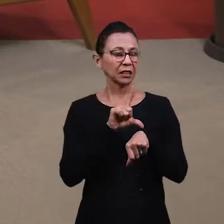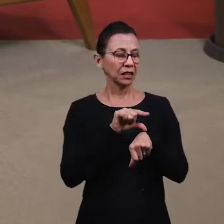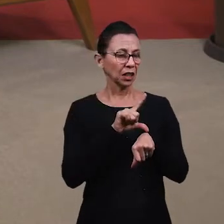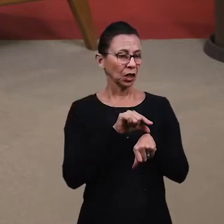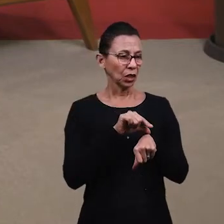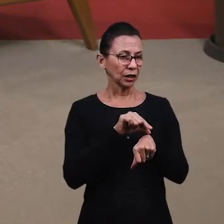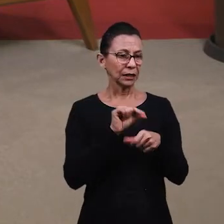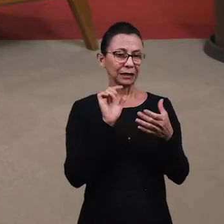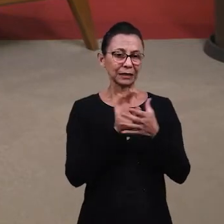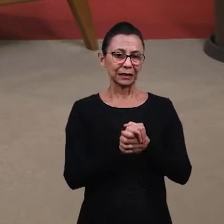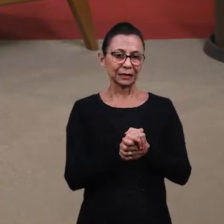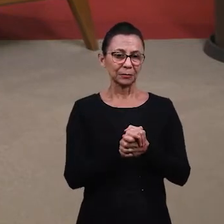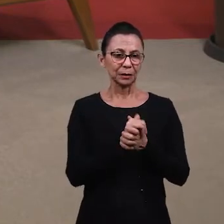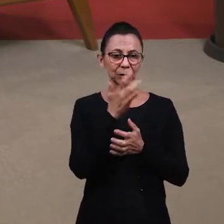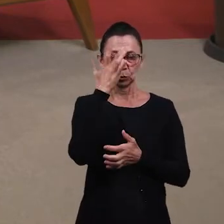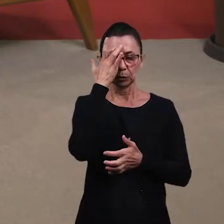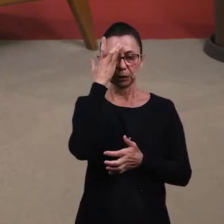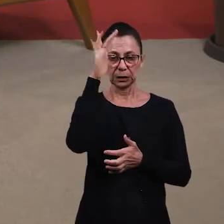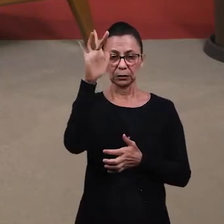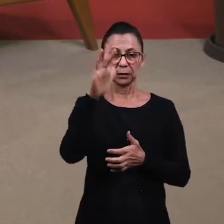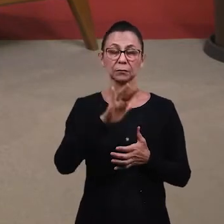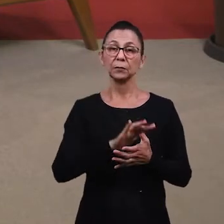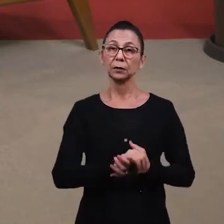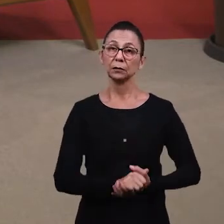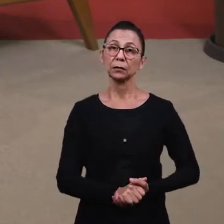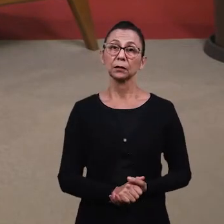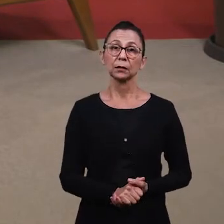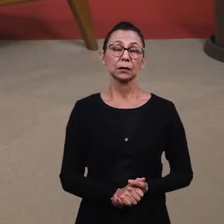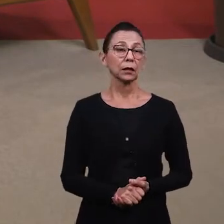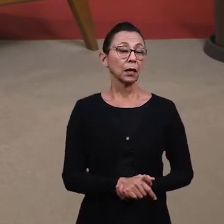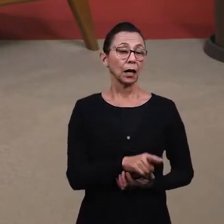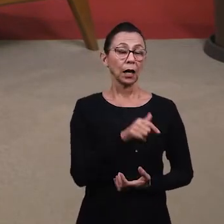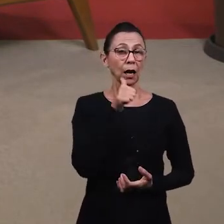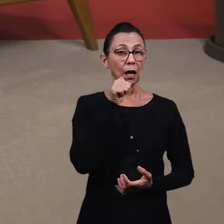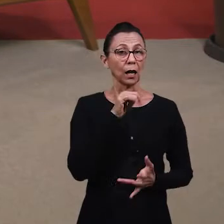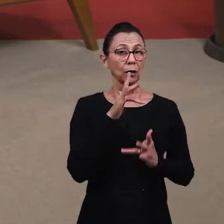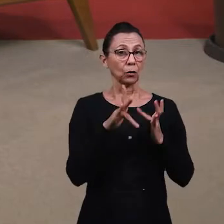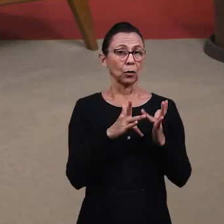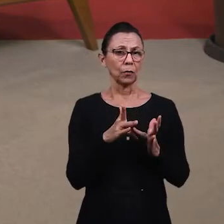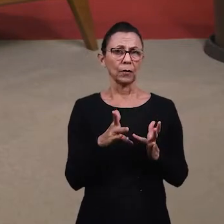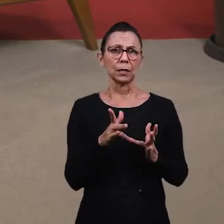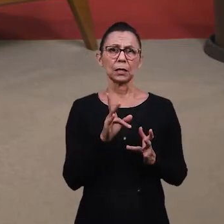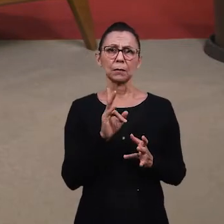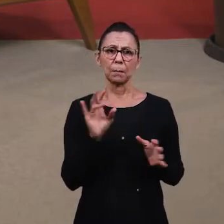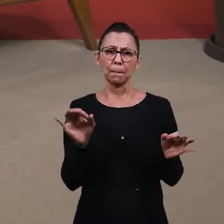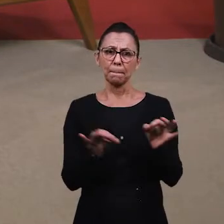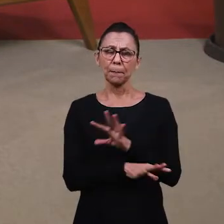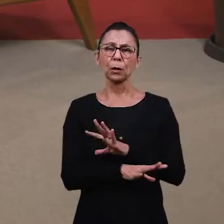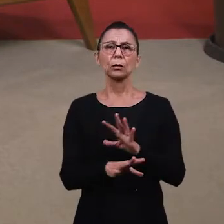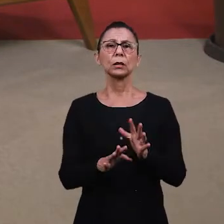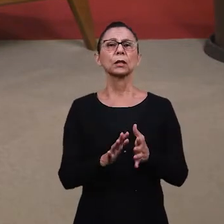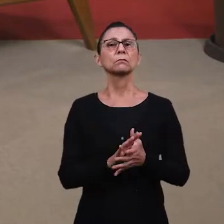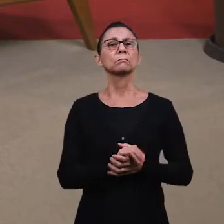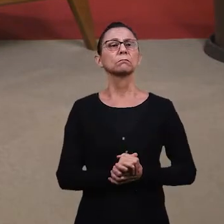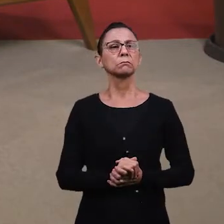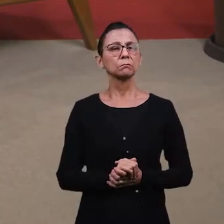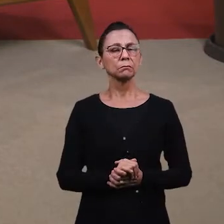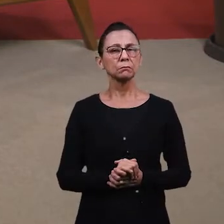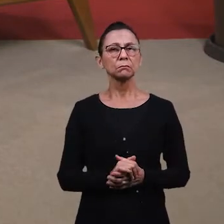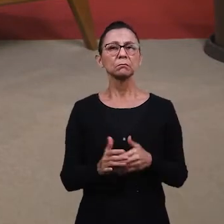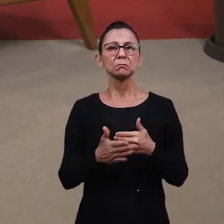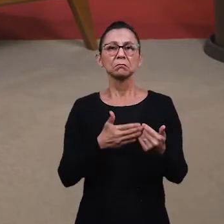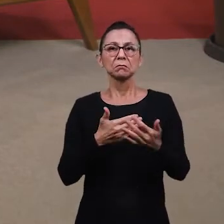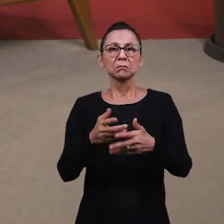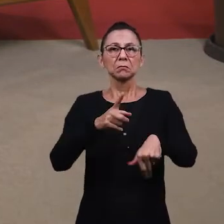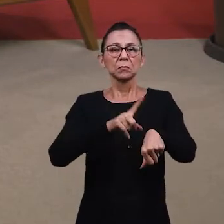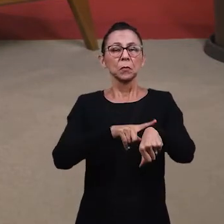ni l'heure du mariage. Le fiancé, le père du fiancé, qui donnait l'ordre. À partir